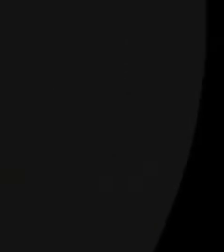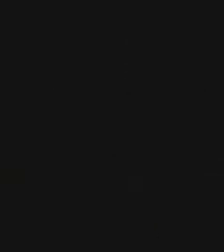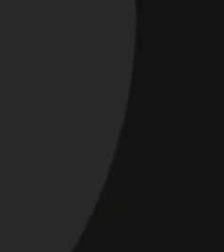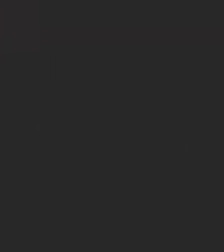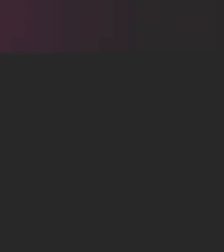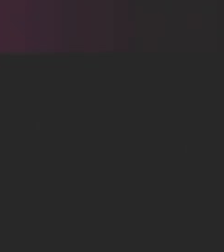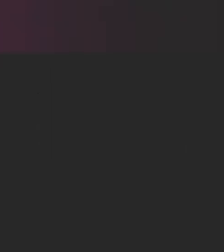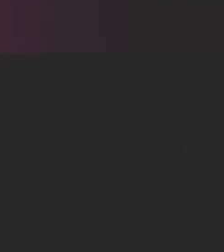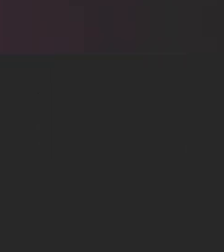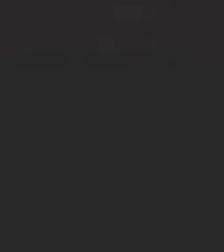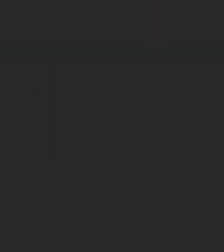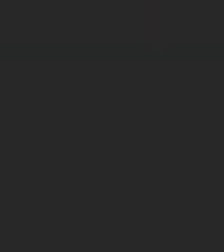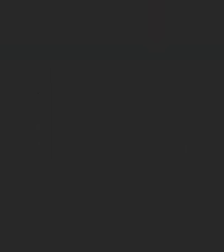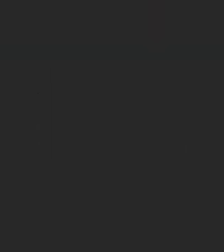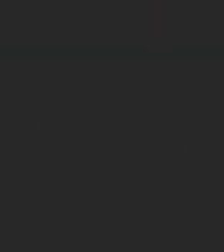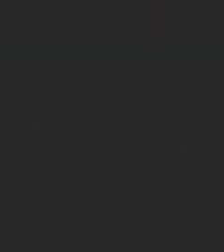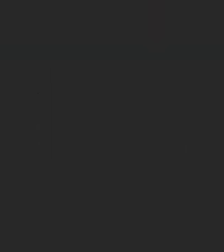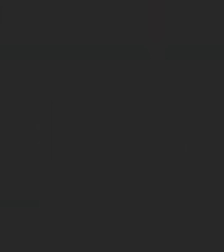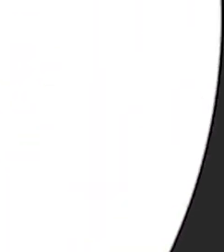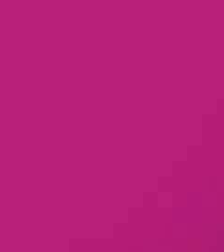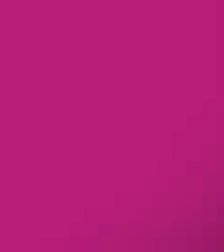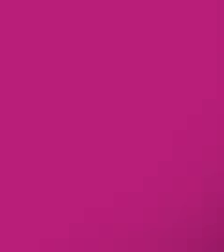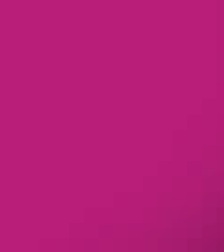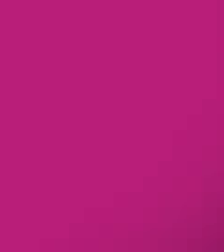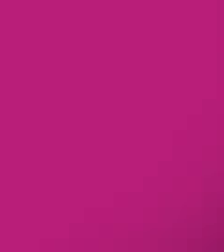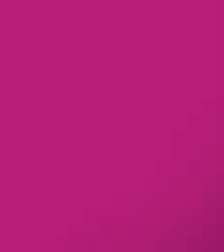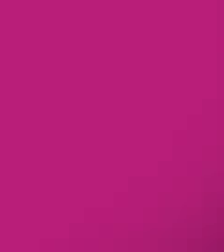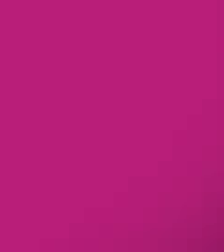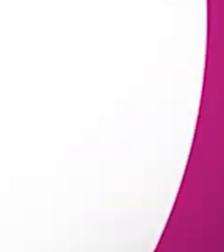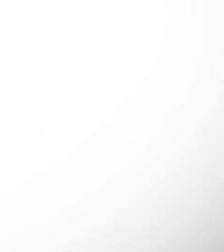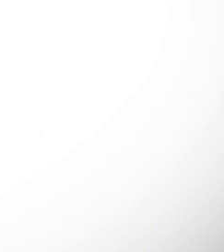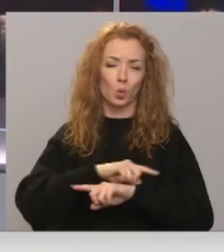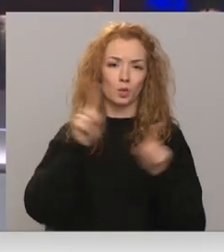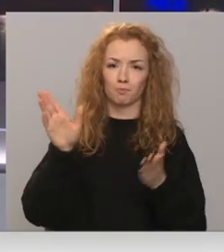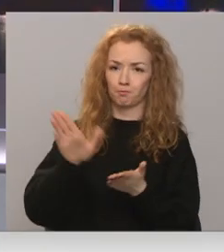Re, visi ēters ir te!